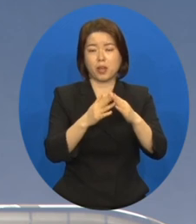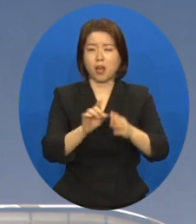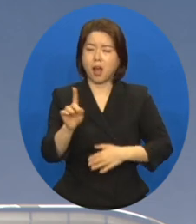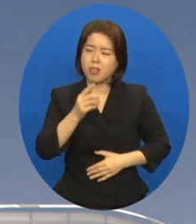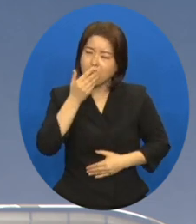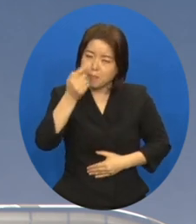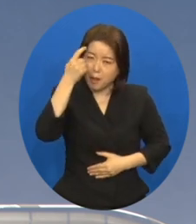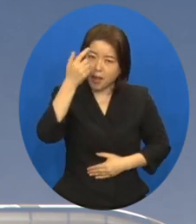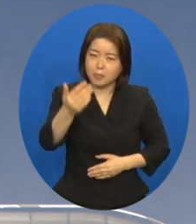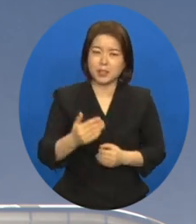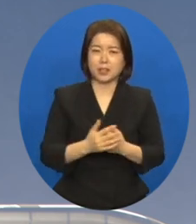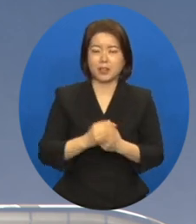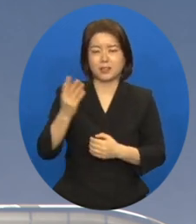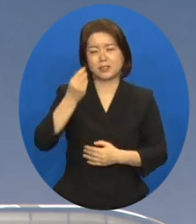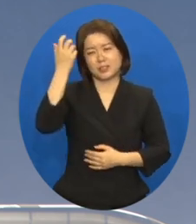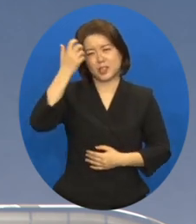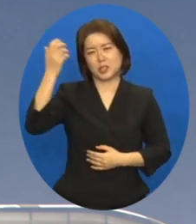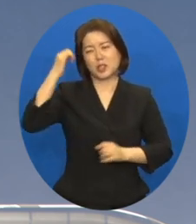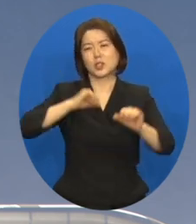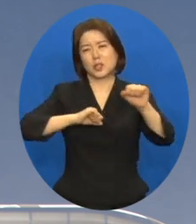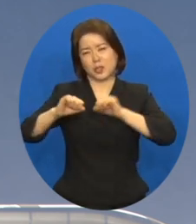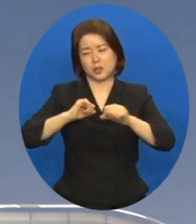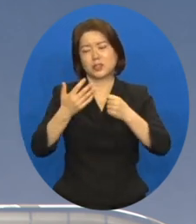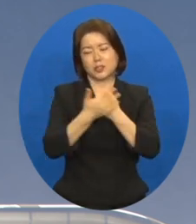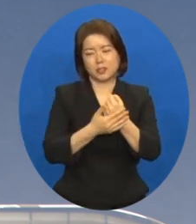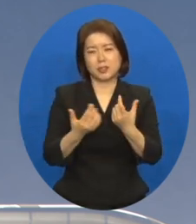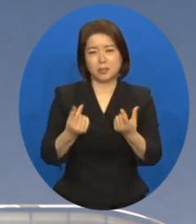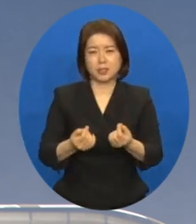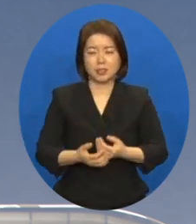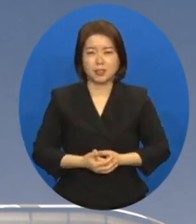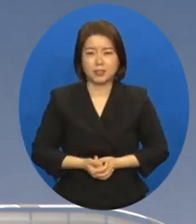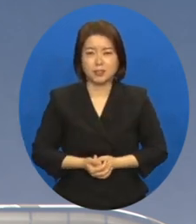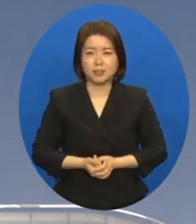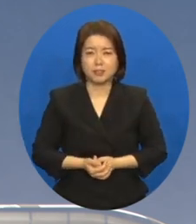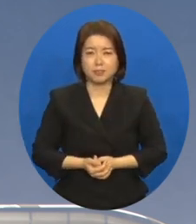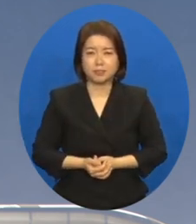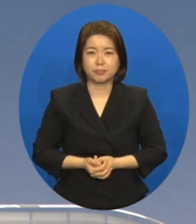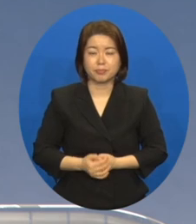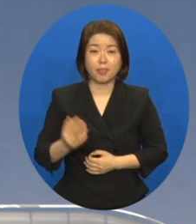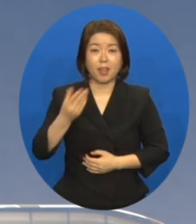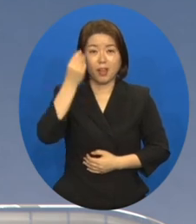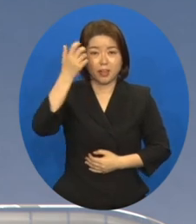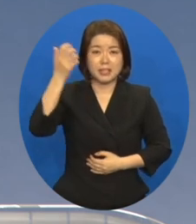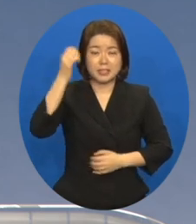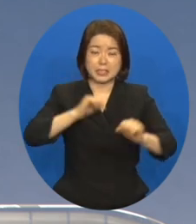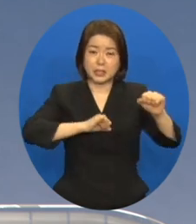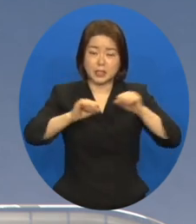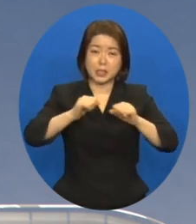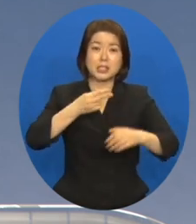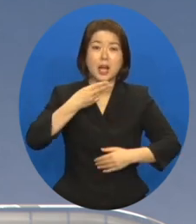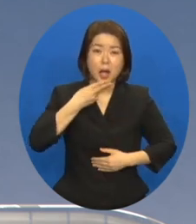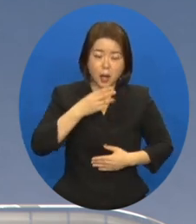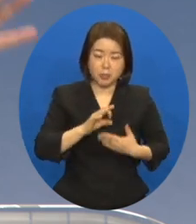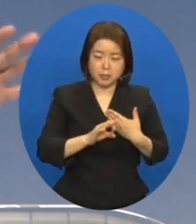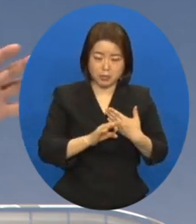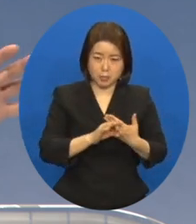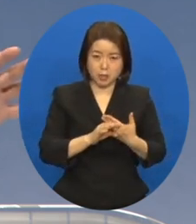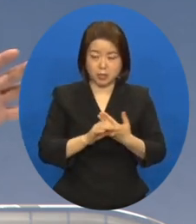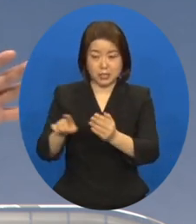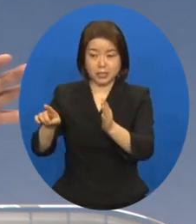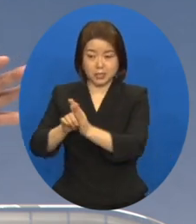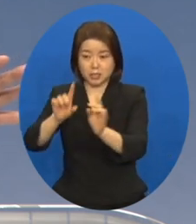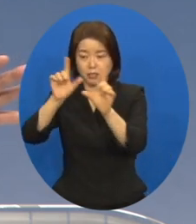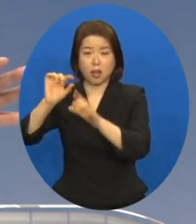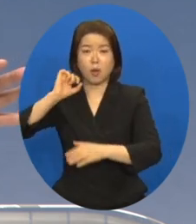어떻게 가능했죠? 성령의 역사 때문이었어요. 성령의 역사가 없이 신앙생활을 한다는 건